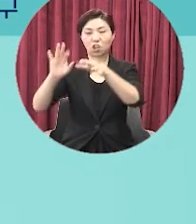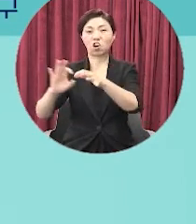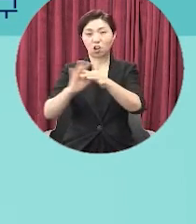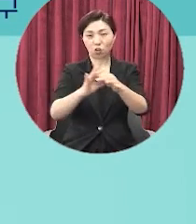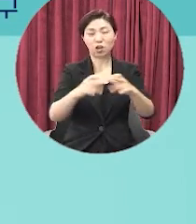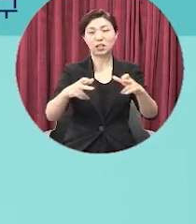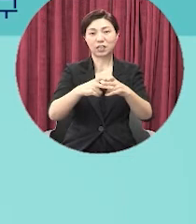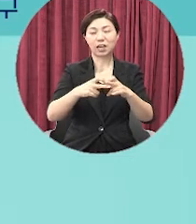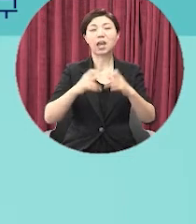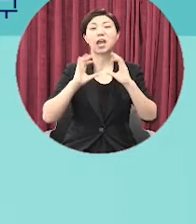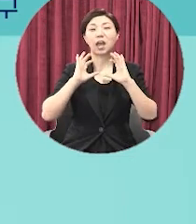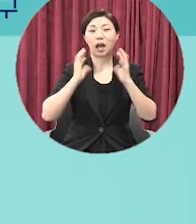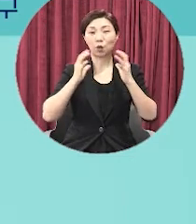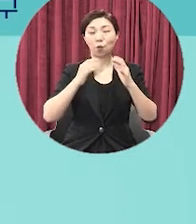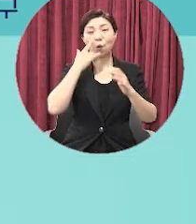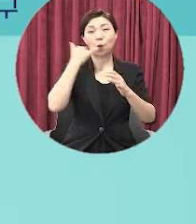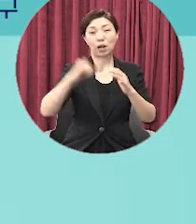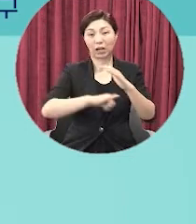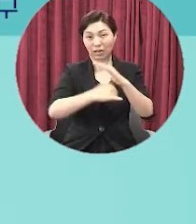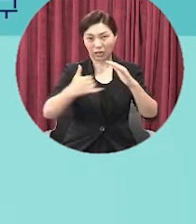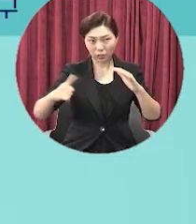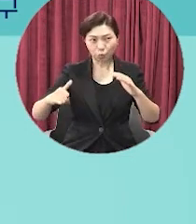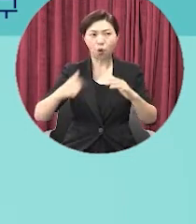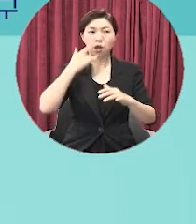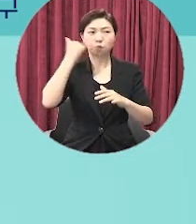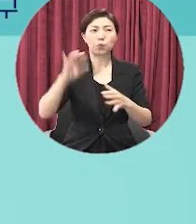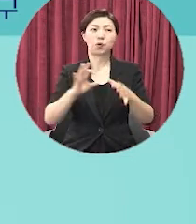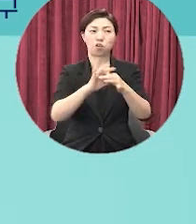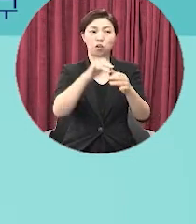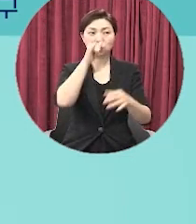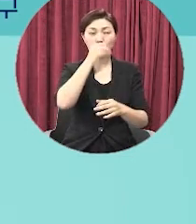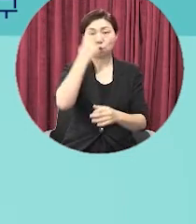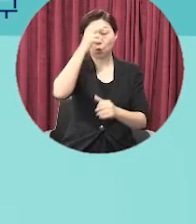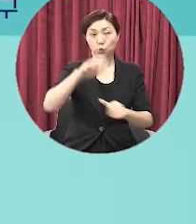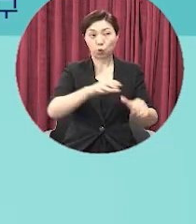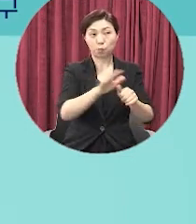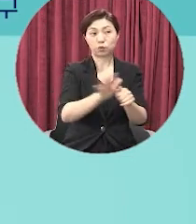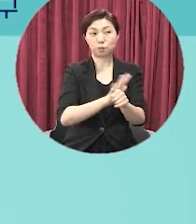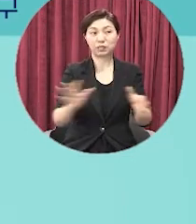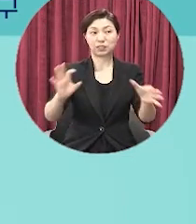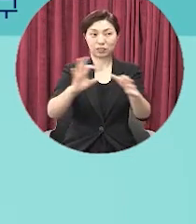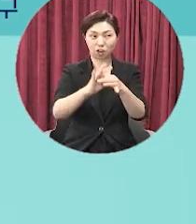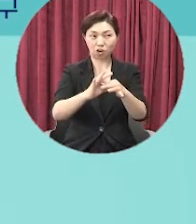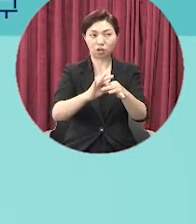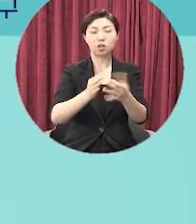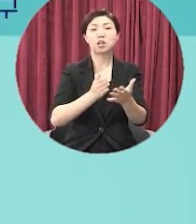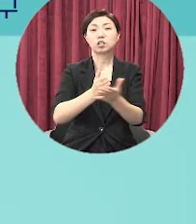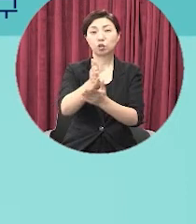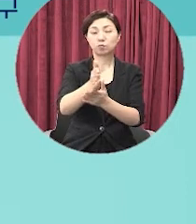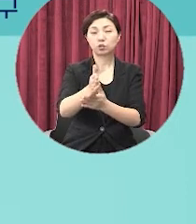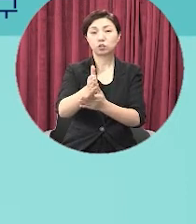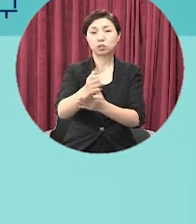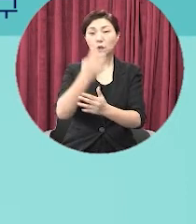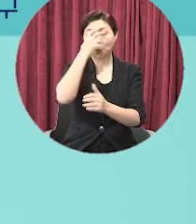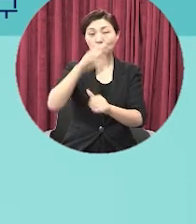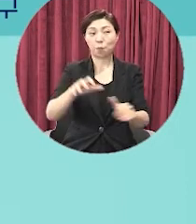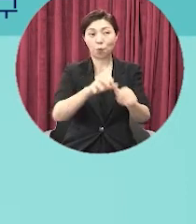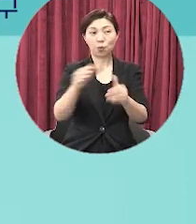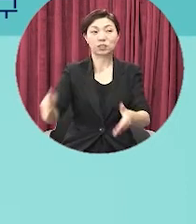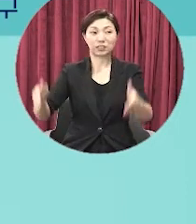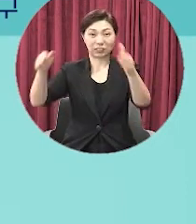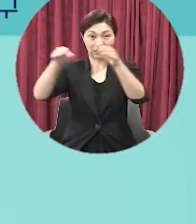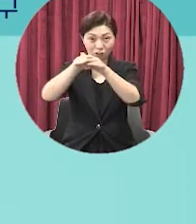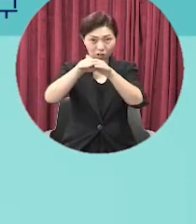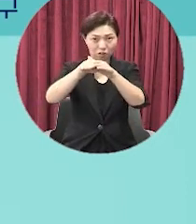보자 생활 포조 도움을 제공하고 돌봄 서비스를 연기하거나 어 전문 보육시설과 연계는 이경 증축 중증